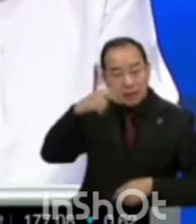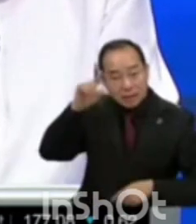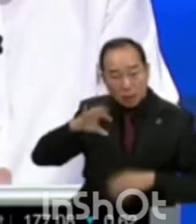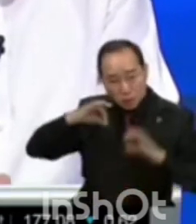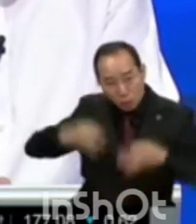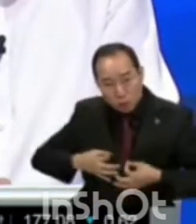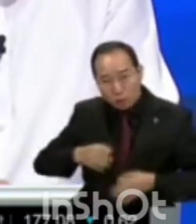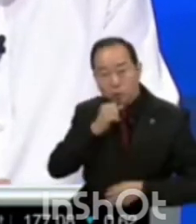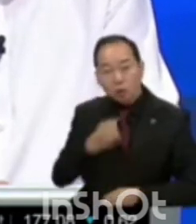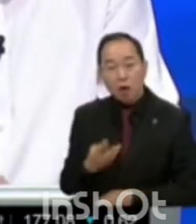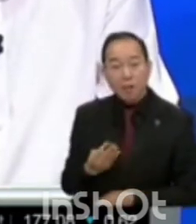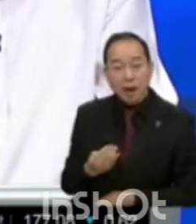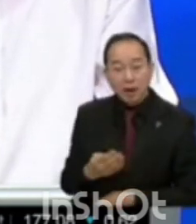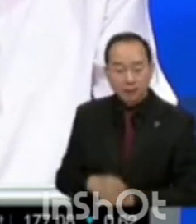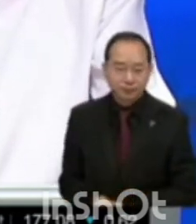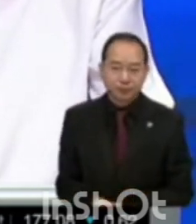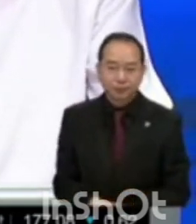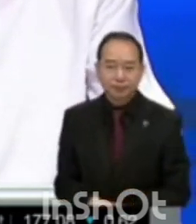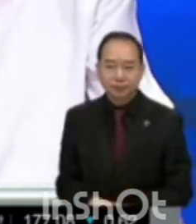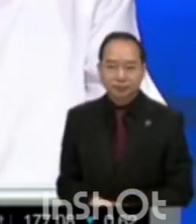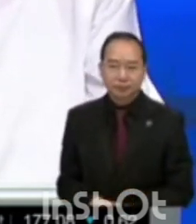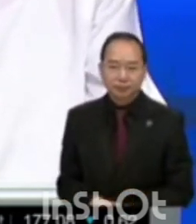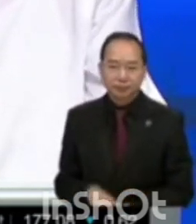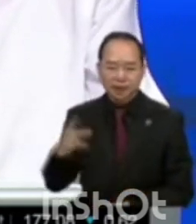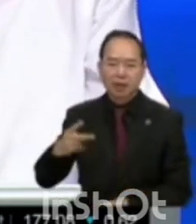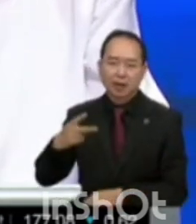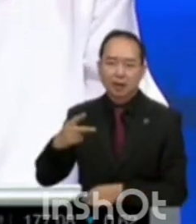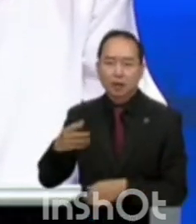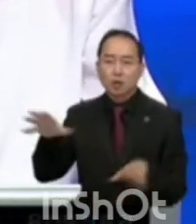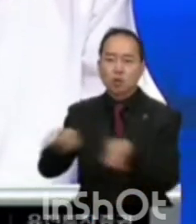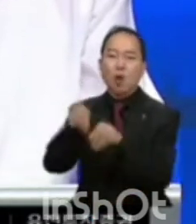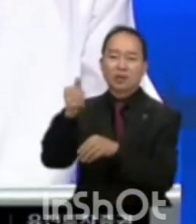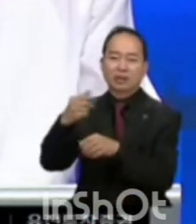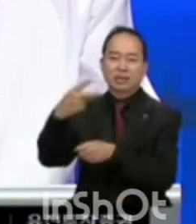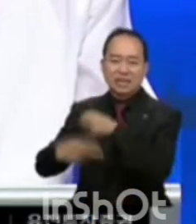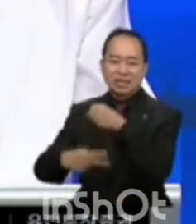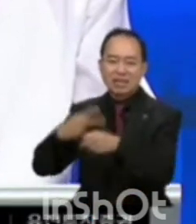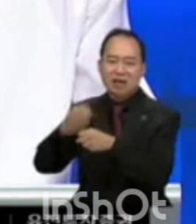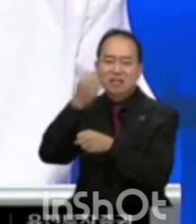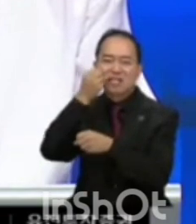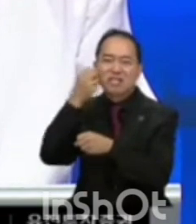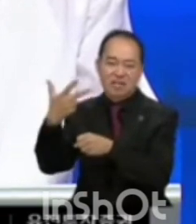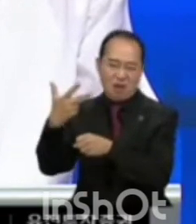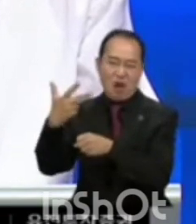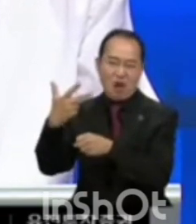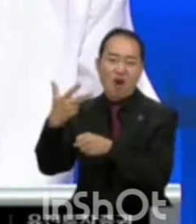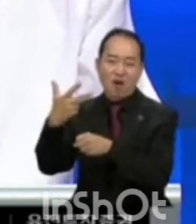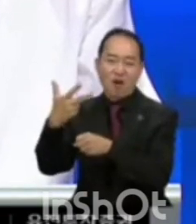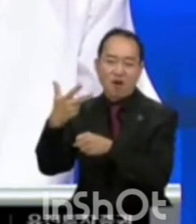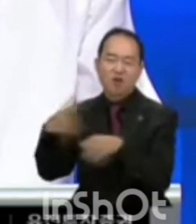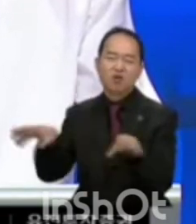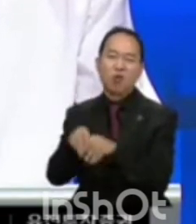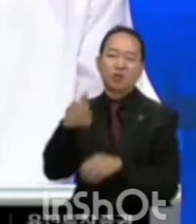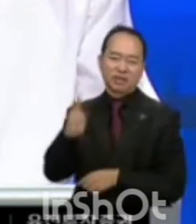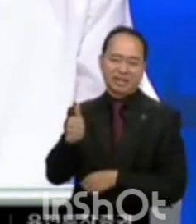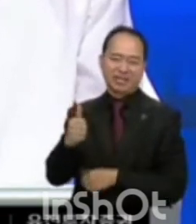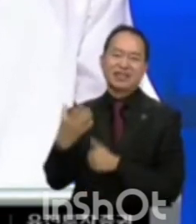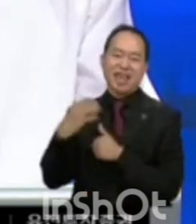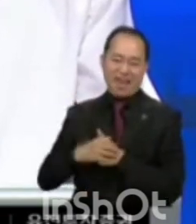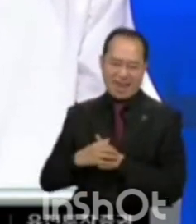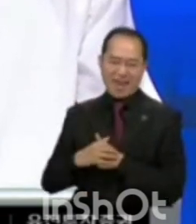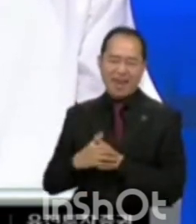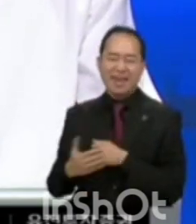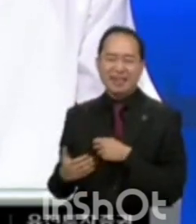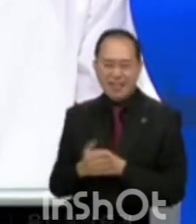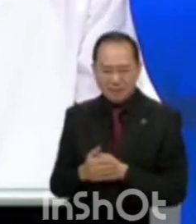문재인 정부 2년 7개월 13일 동안 총리를 한 사람으로서 정부에 대한 점수를 묻길래 겸양으로